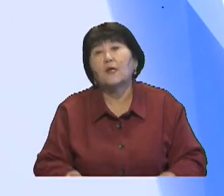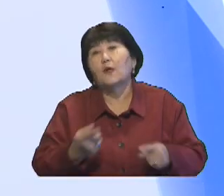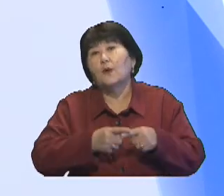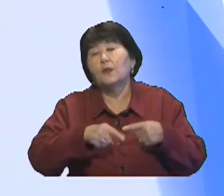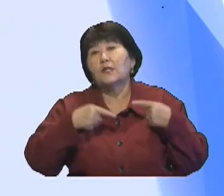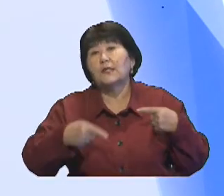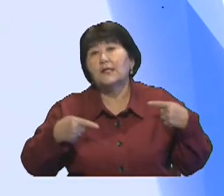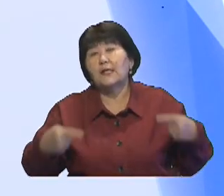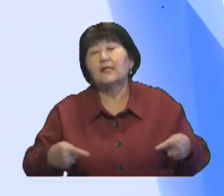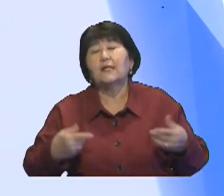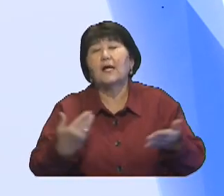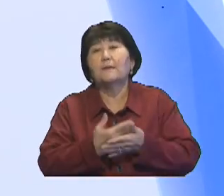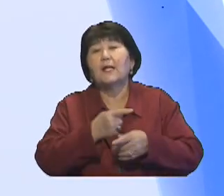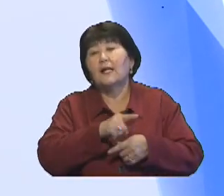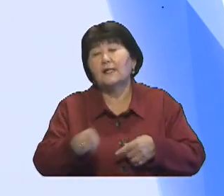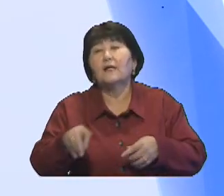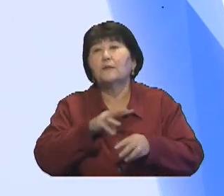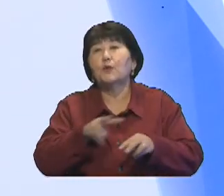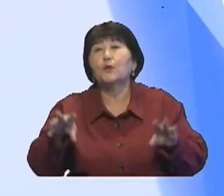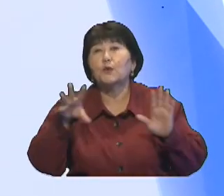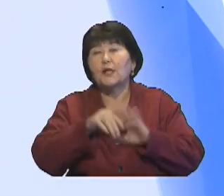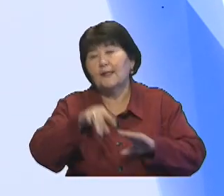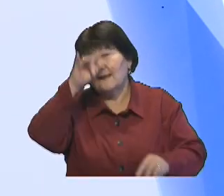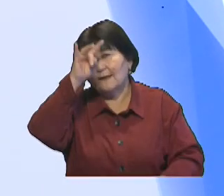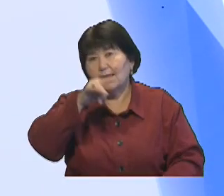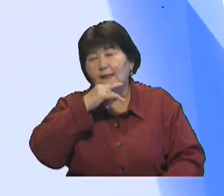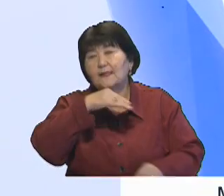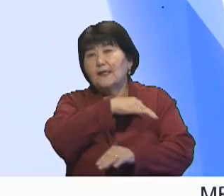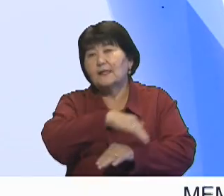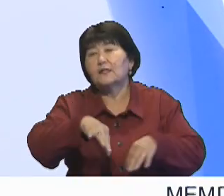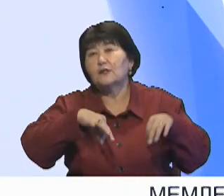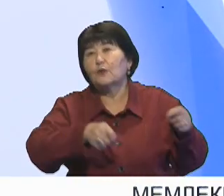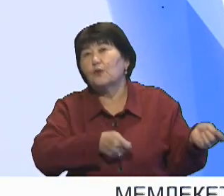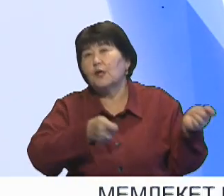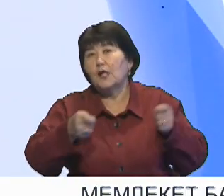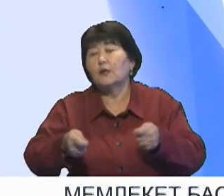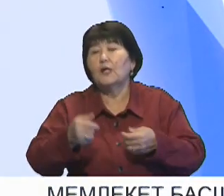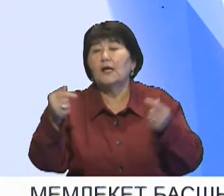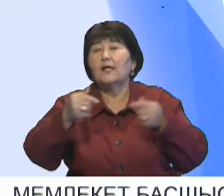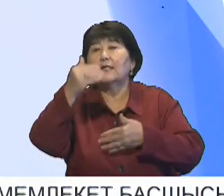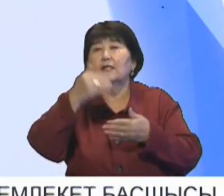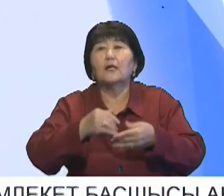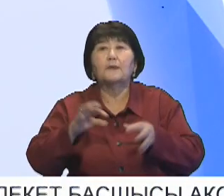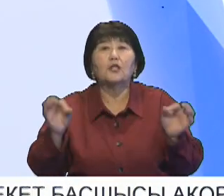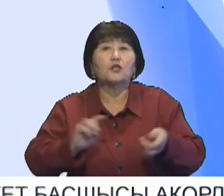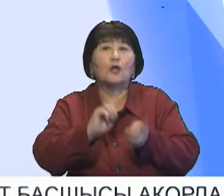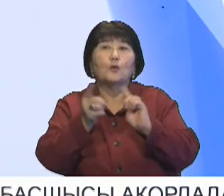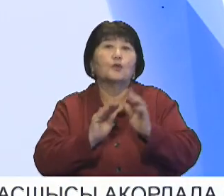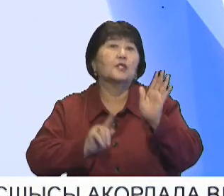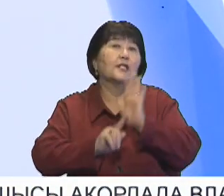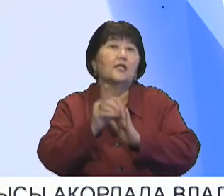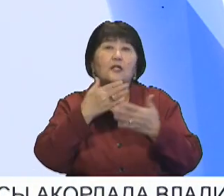Осы және басқа да ақпараттар алдағы минуттарда. Қазақстанға сырттан көлік әкелуге қатысты талаптарға ешқандай өзгеріс енгізілген